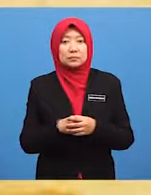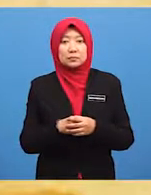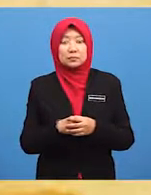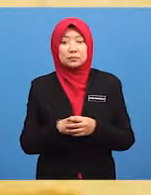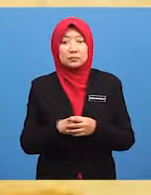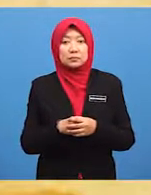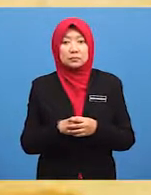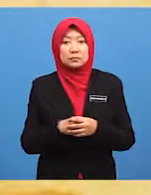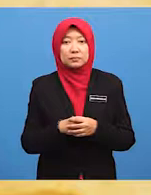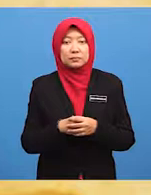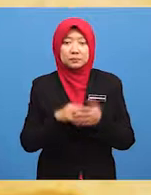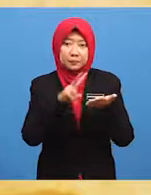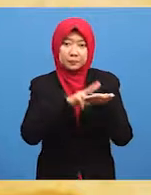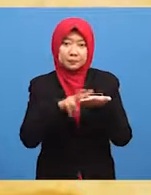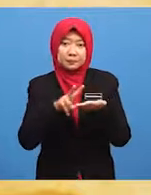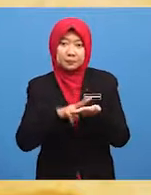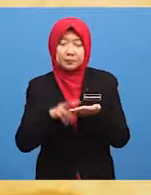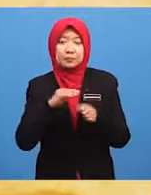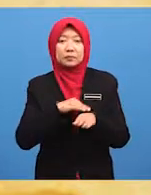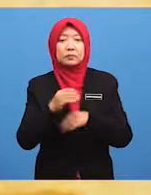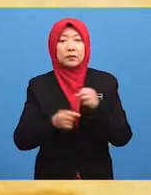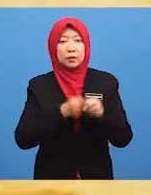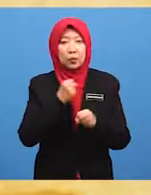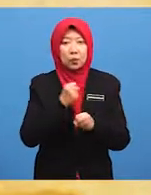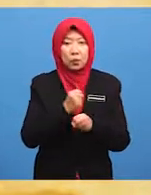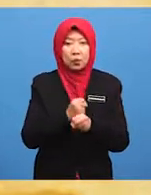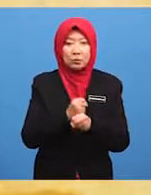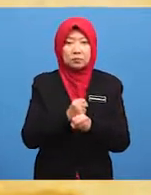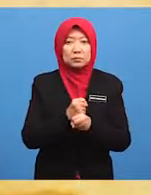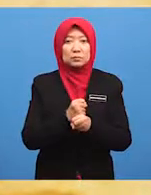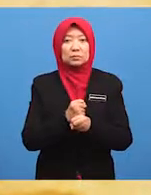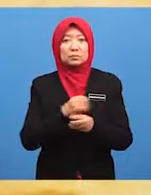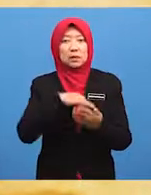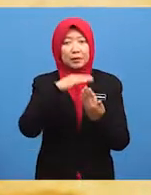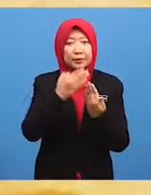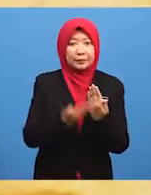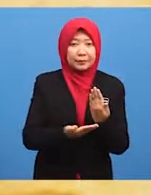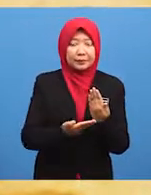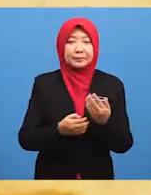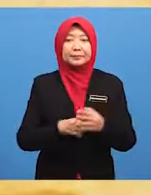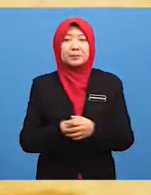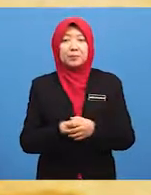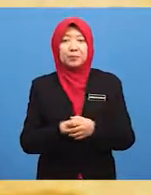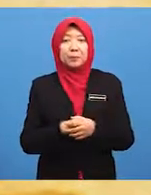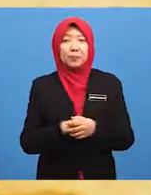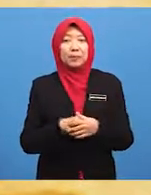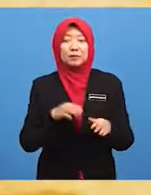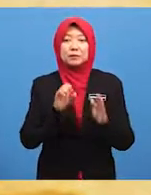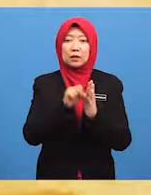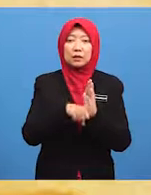bawah pimpinan Baginda Sri Jayanasa. Niat Baginda, semoga yang ditanam di sini seperti pokok